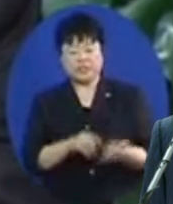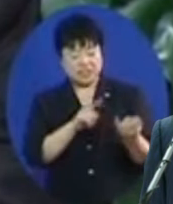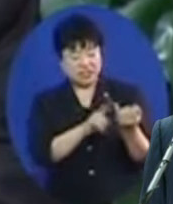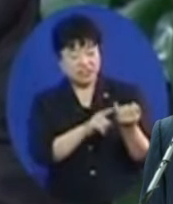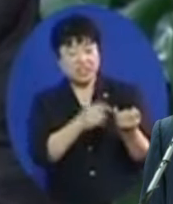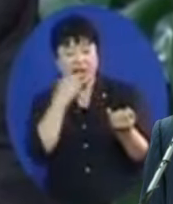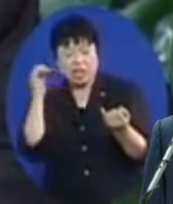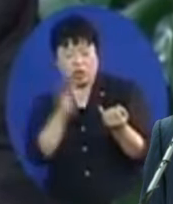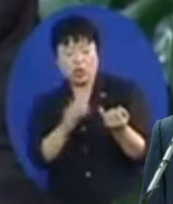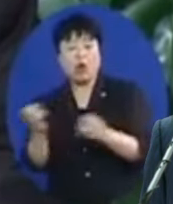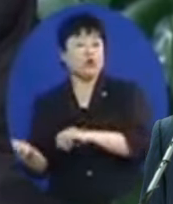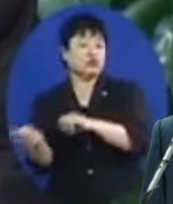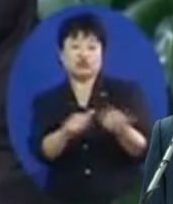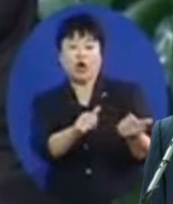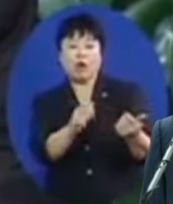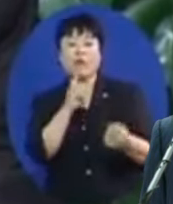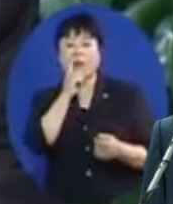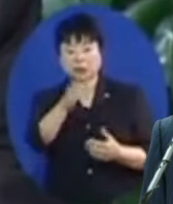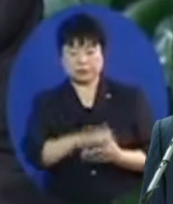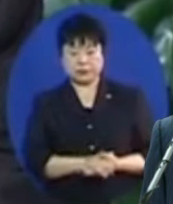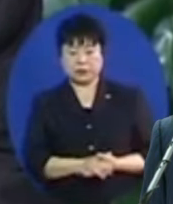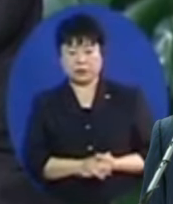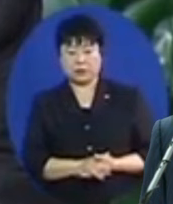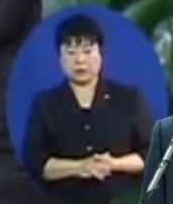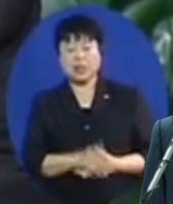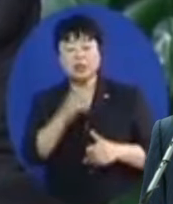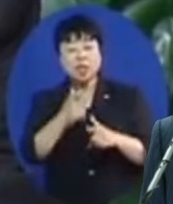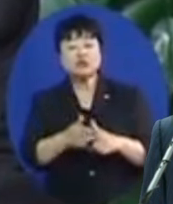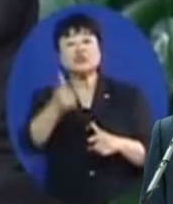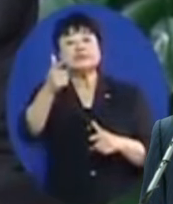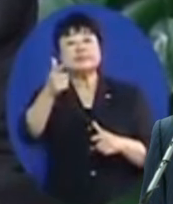여자는 돌로 쳐 죽이라고 했는데 당신은